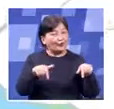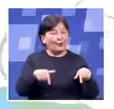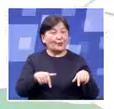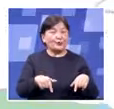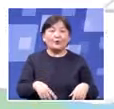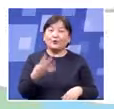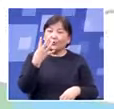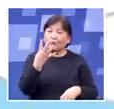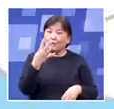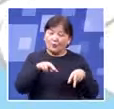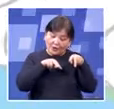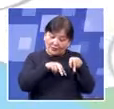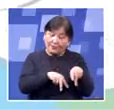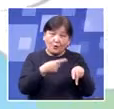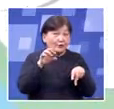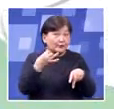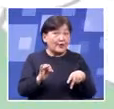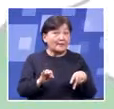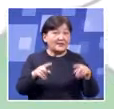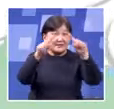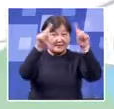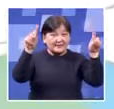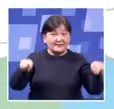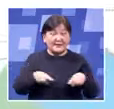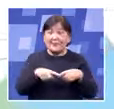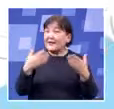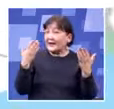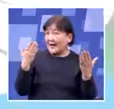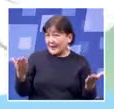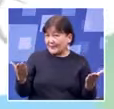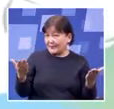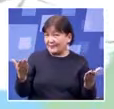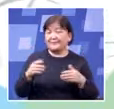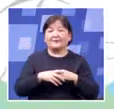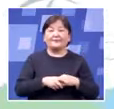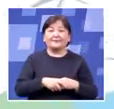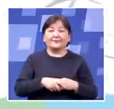хүүхдүүдээ дөрөв хөлтэй амтан самбарын аль талд байна вэ?